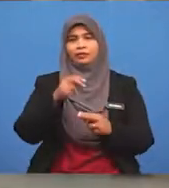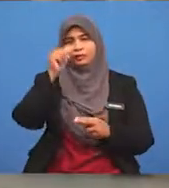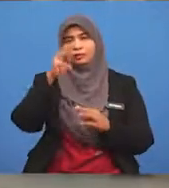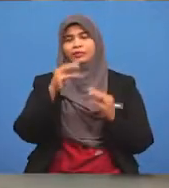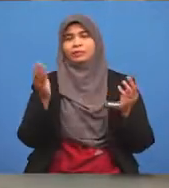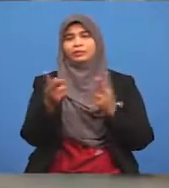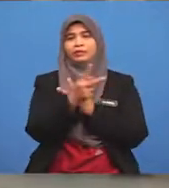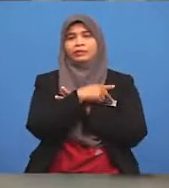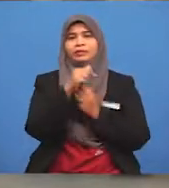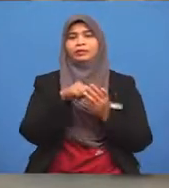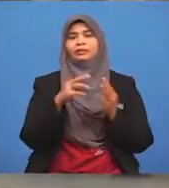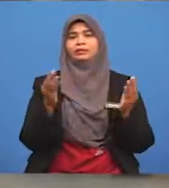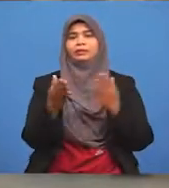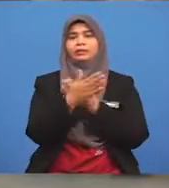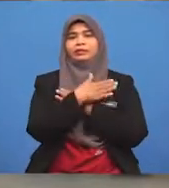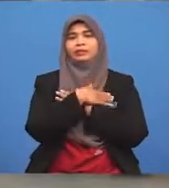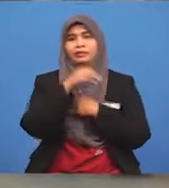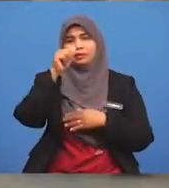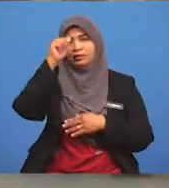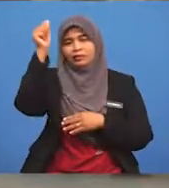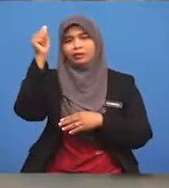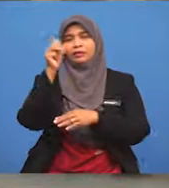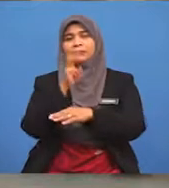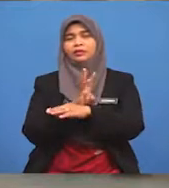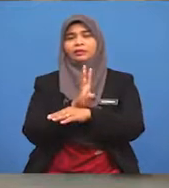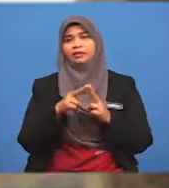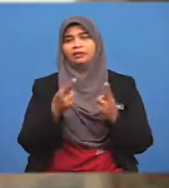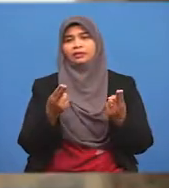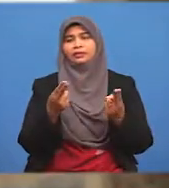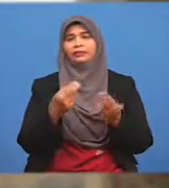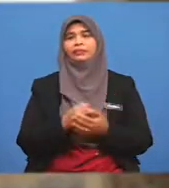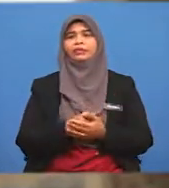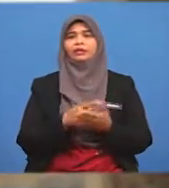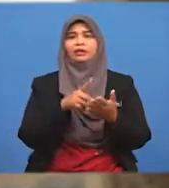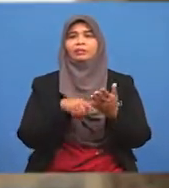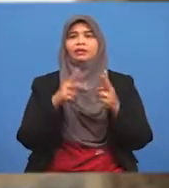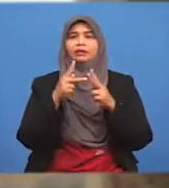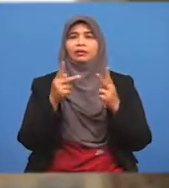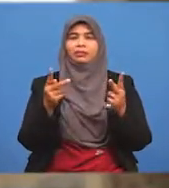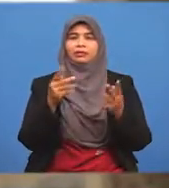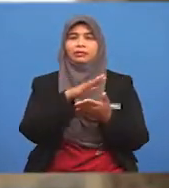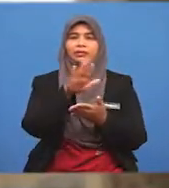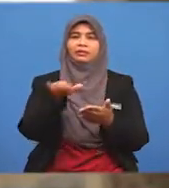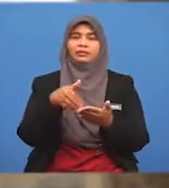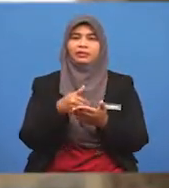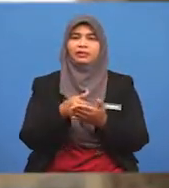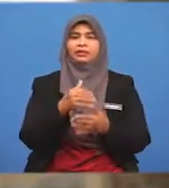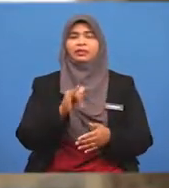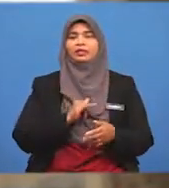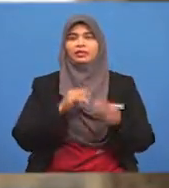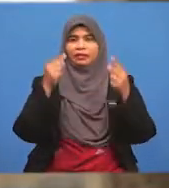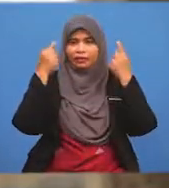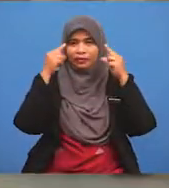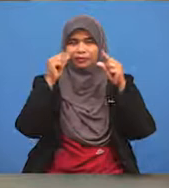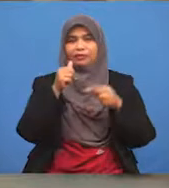Bismillahirrahmanirrahim. Assalamualaikum warahmatullahi wabarakatuh. Apa kabar murid-murid? Saya guru anda yang